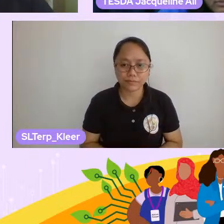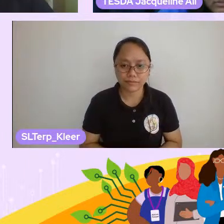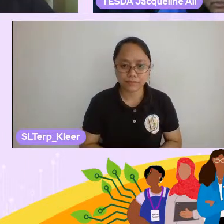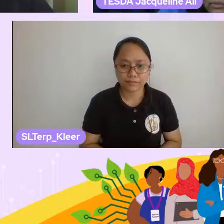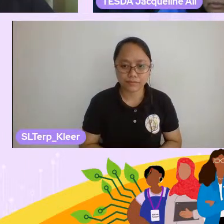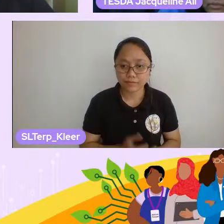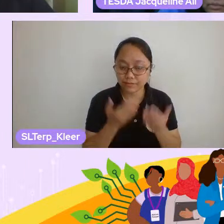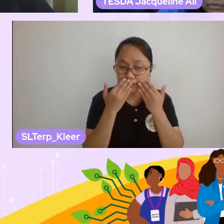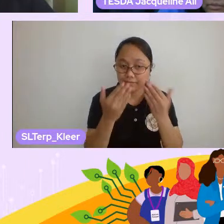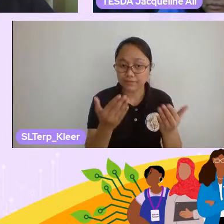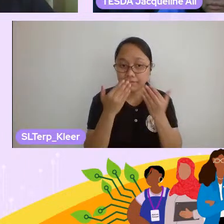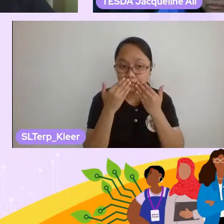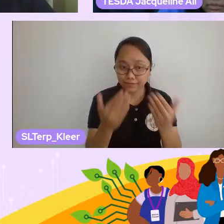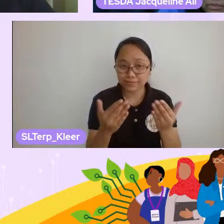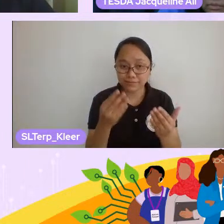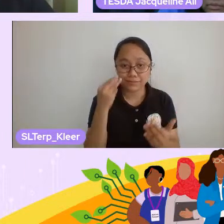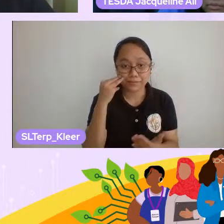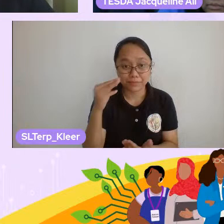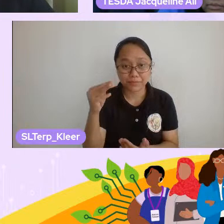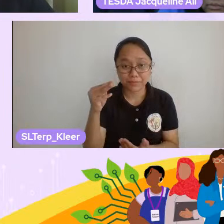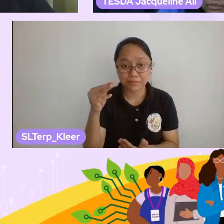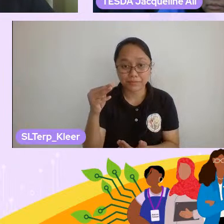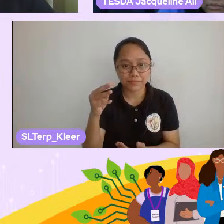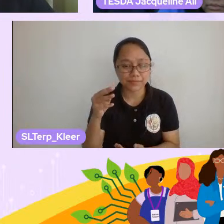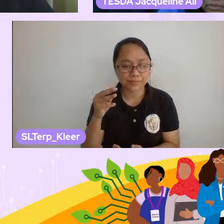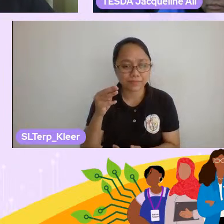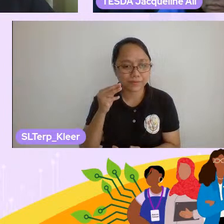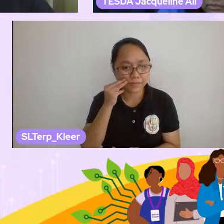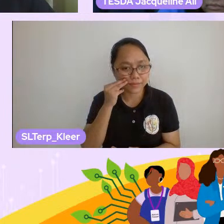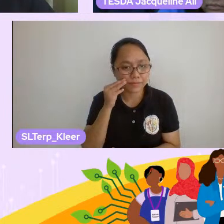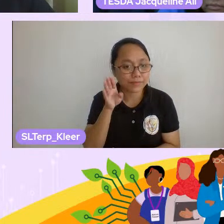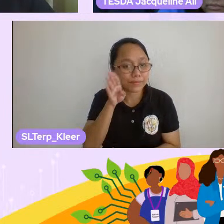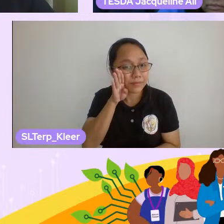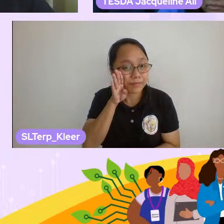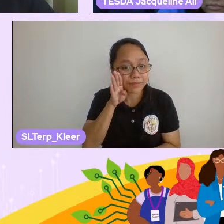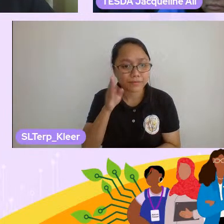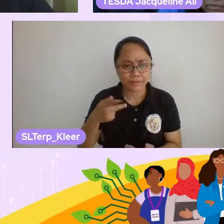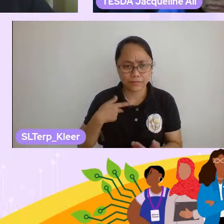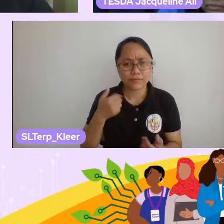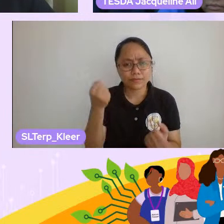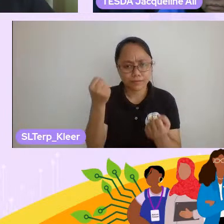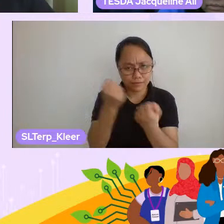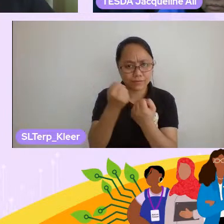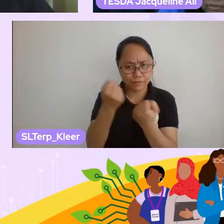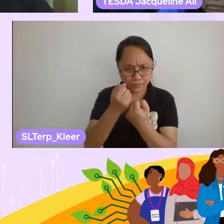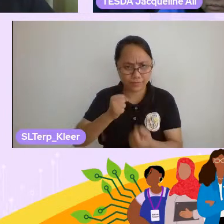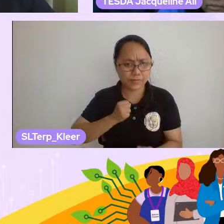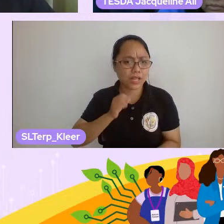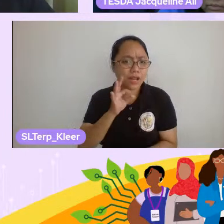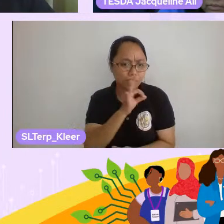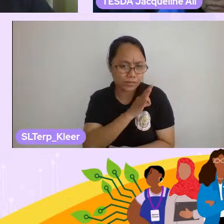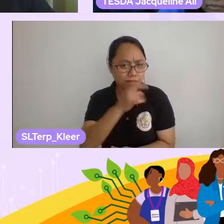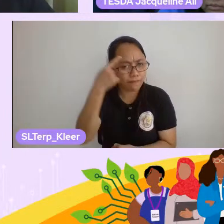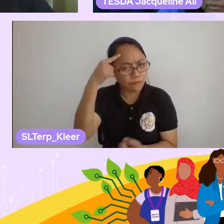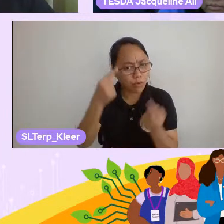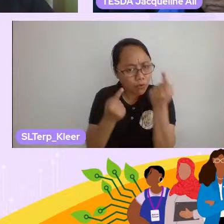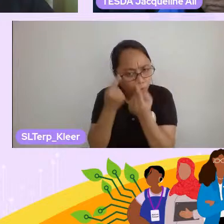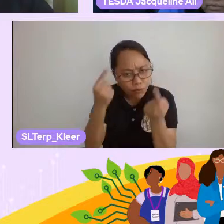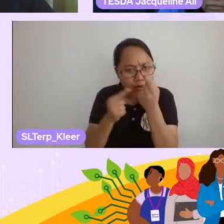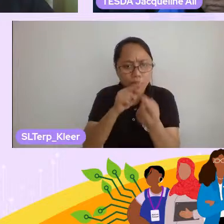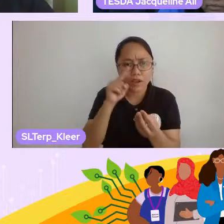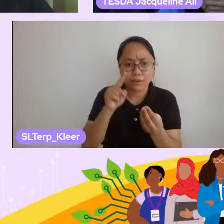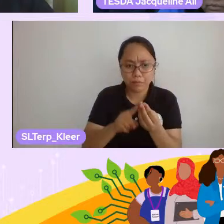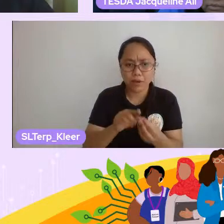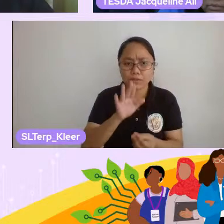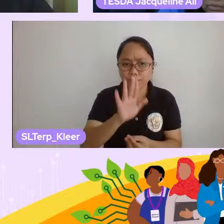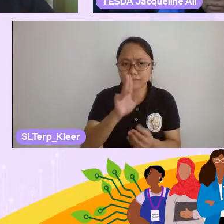Thank you, Ma'am Tess. And I know po, talagang i-assist naman po tayo ng ating mga officials sa ating mga concerns regarding po dito sa